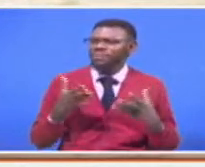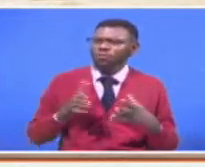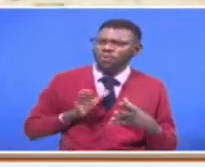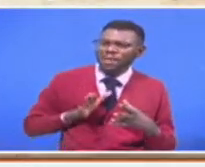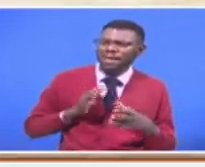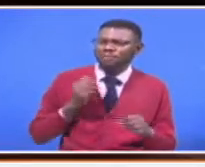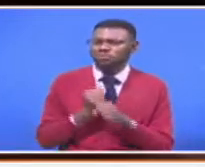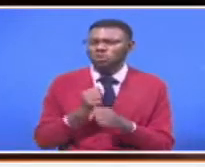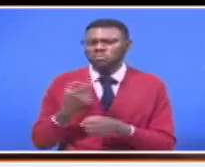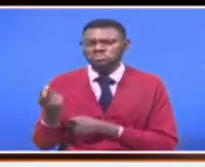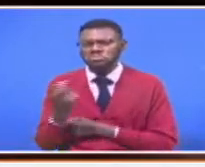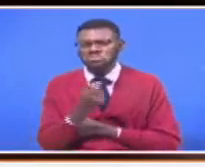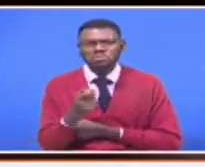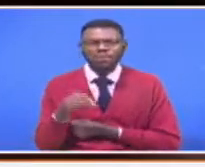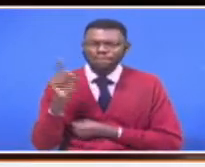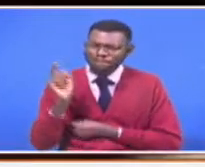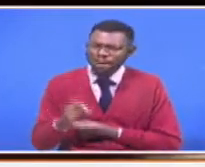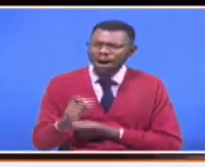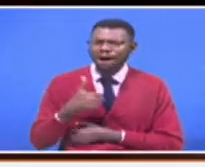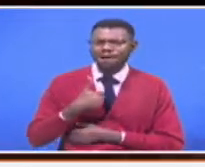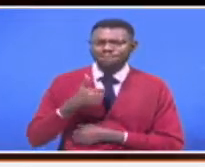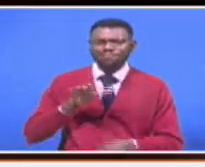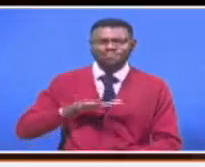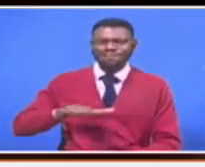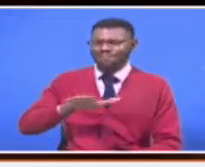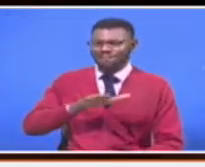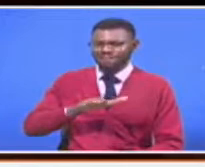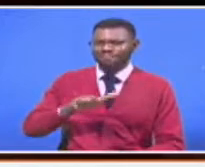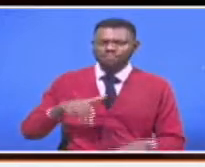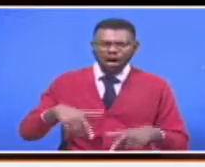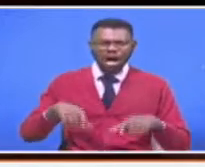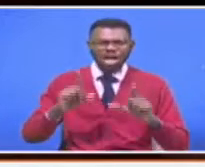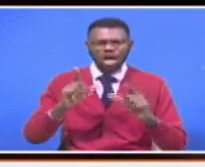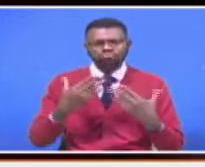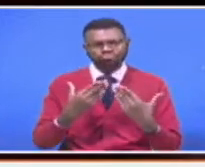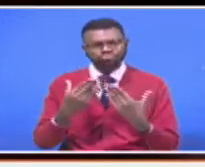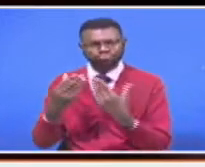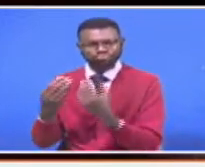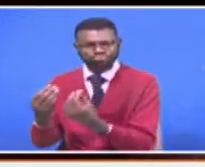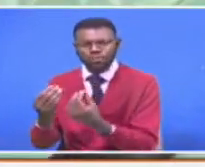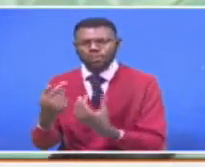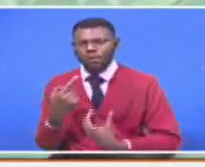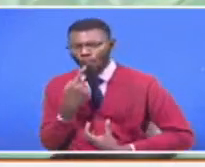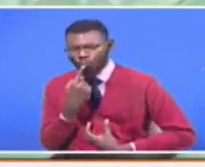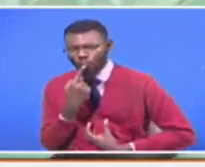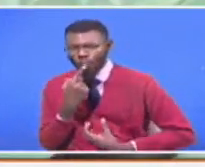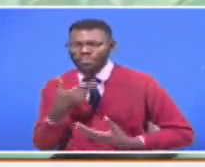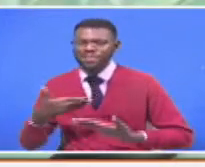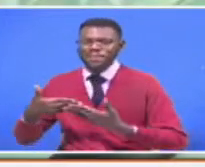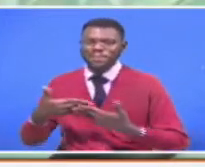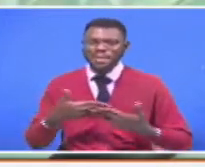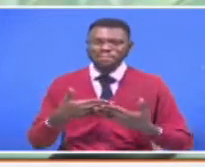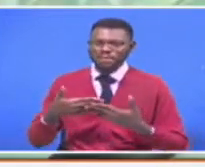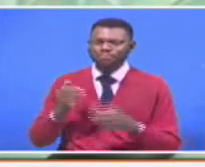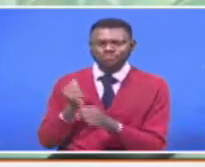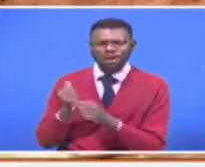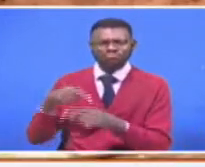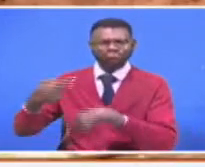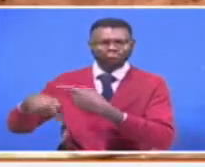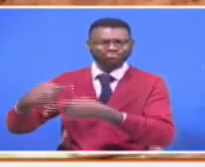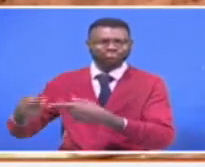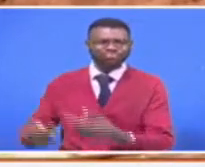Alwatch na Atieno, watenge sehemu ambazo zinaweza waruhusu kina mama wanaonyonyesha kuendeleza shughuli